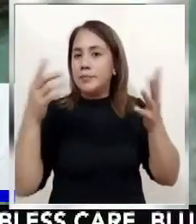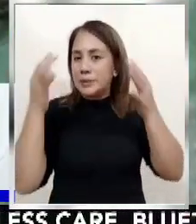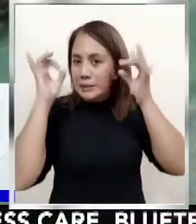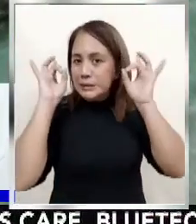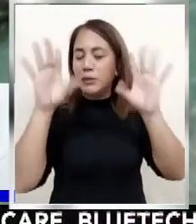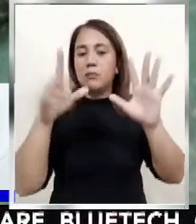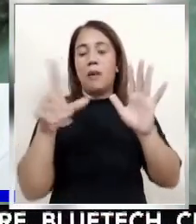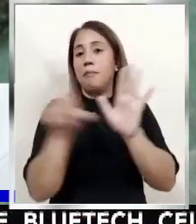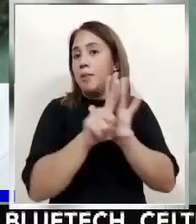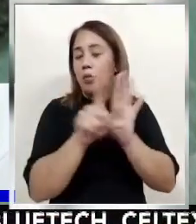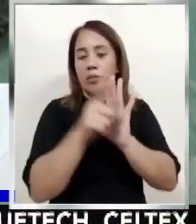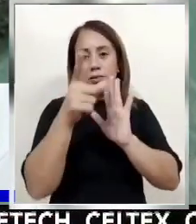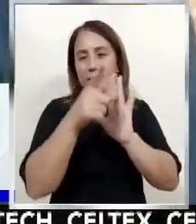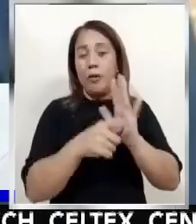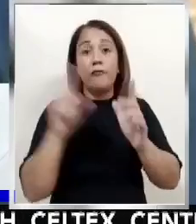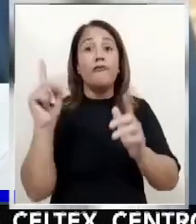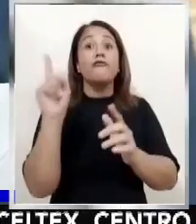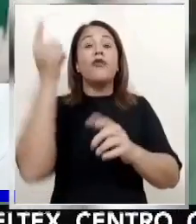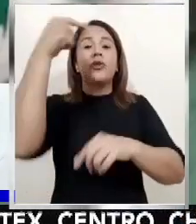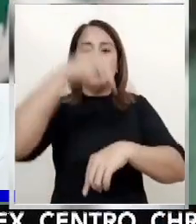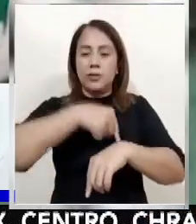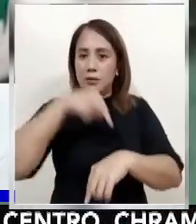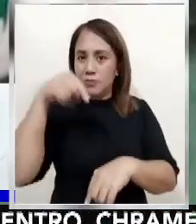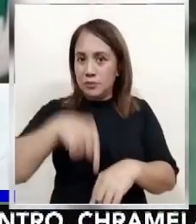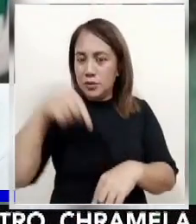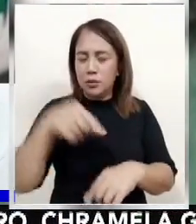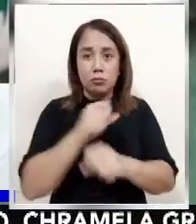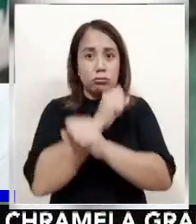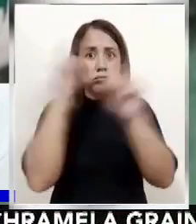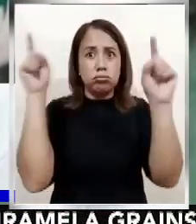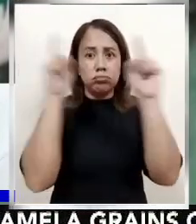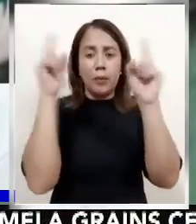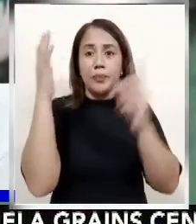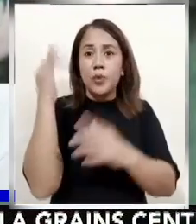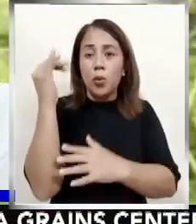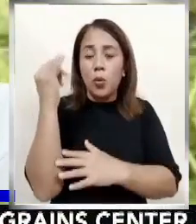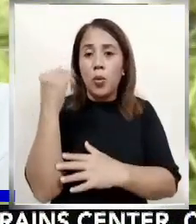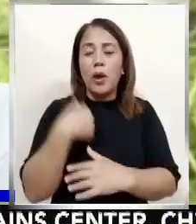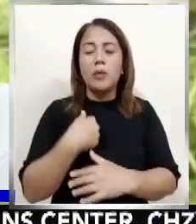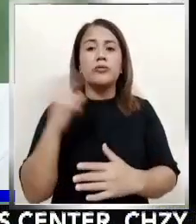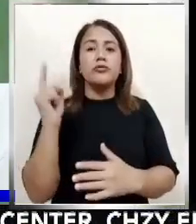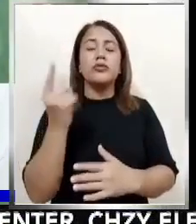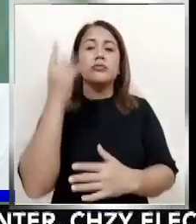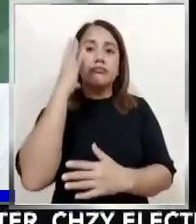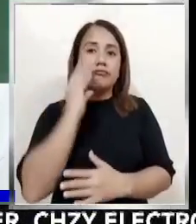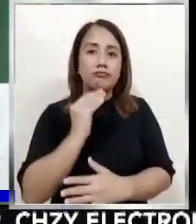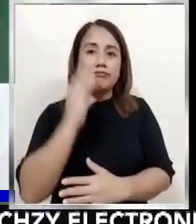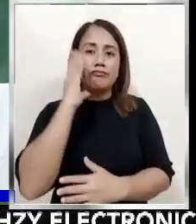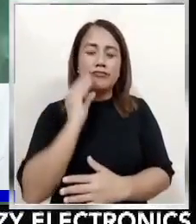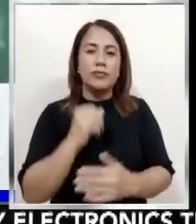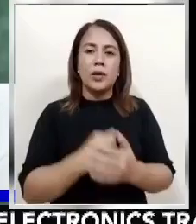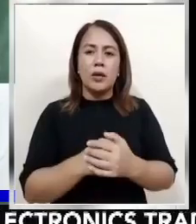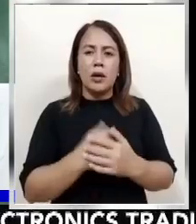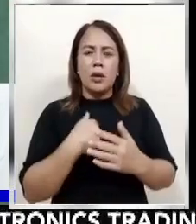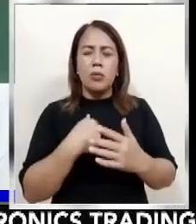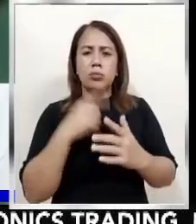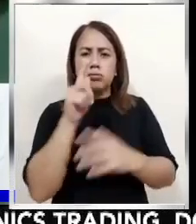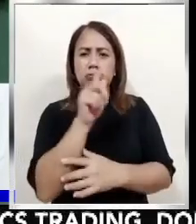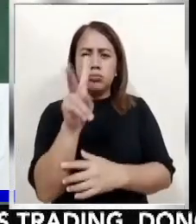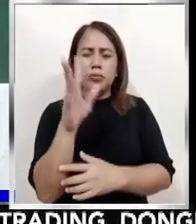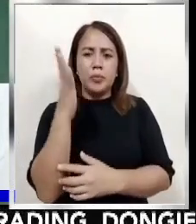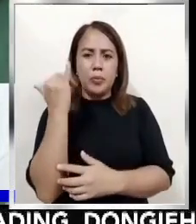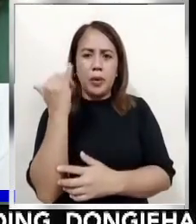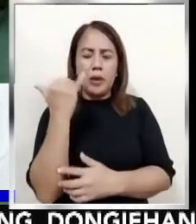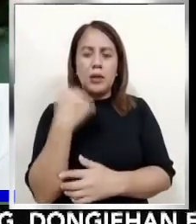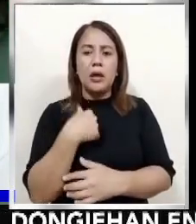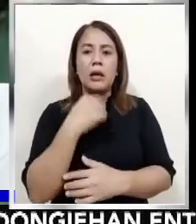time po nakita namin dito sa eskwelahan. Nagulat din dahil totoong encounter talaga. Napunta siya sa likod ng television kasi hindi naabutan ng sunlight